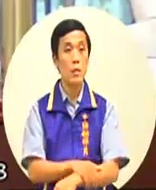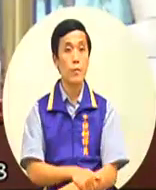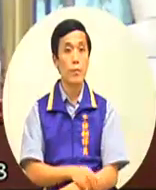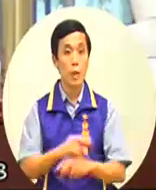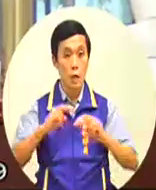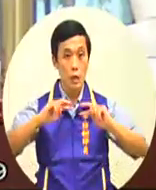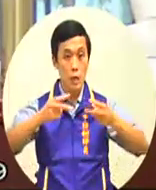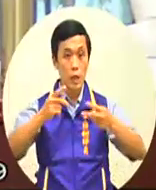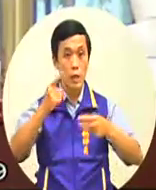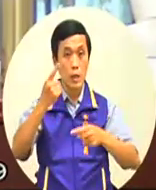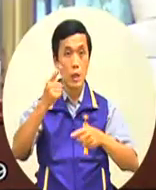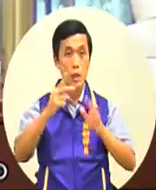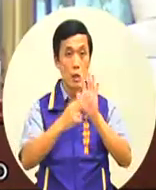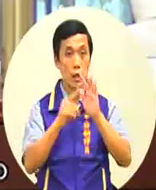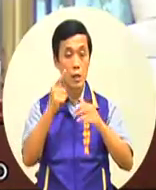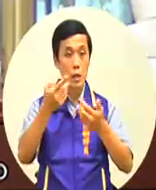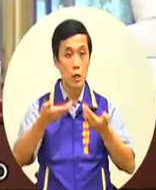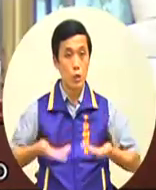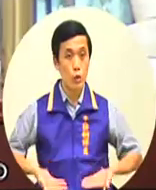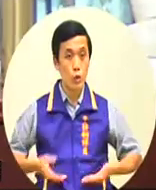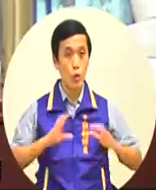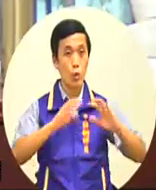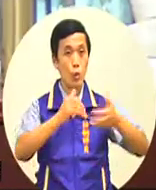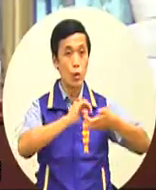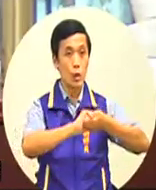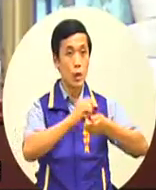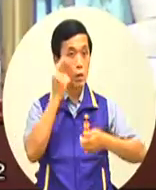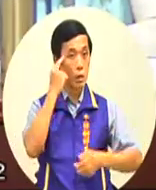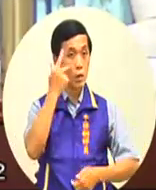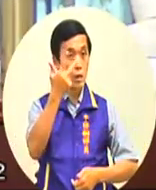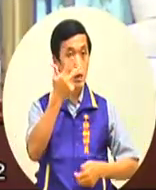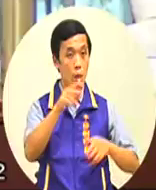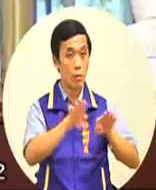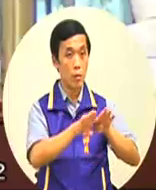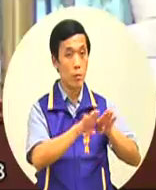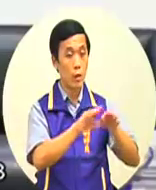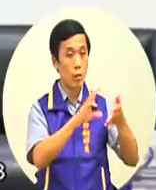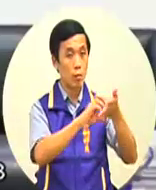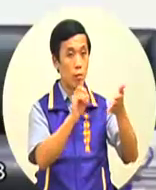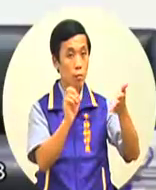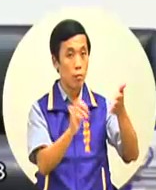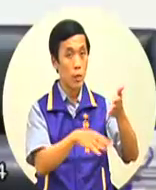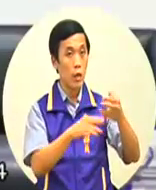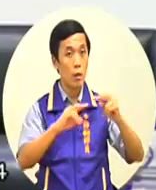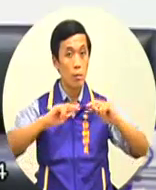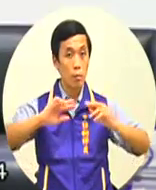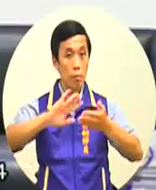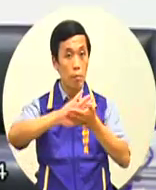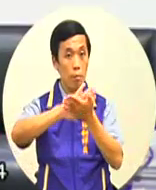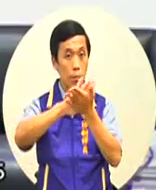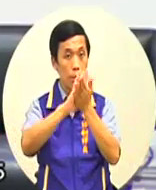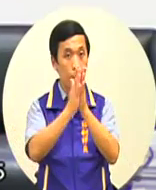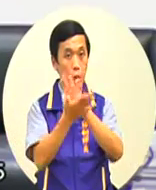改成一例一休取消七天假以后，变成多少？